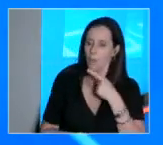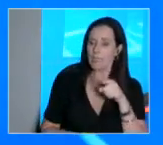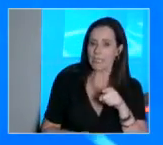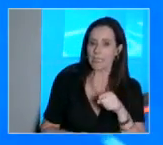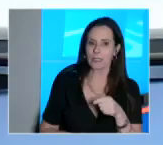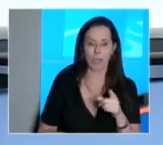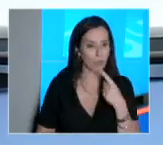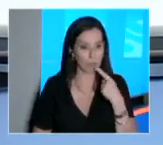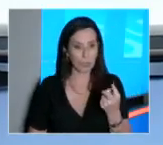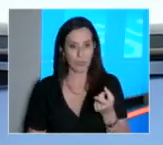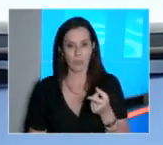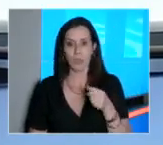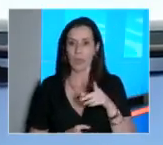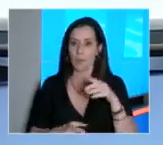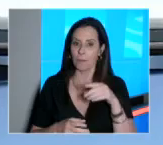לא, אני רק אומר.